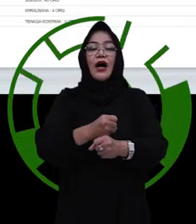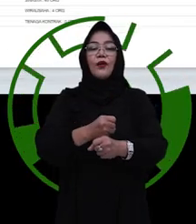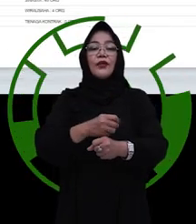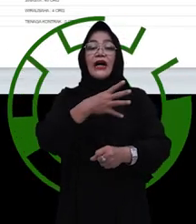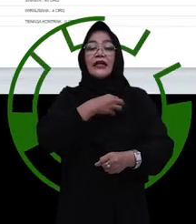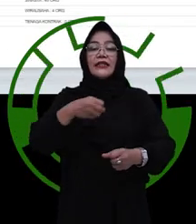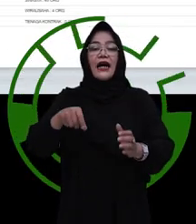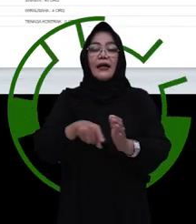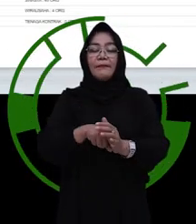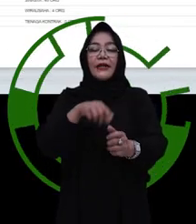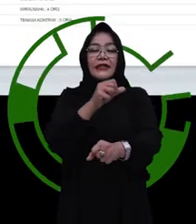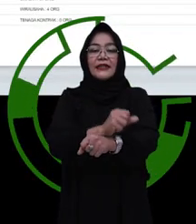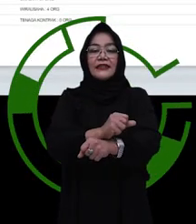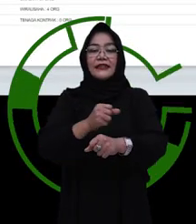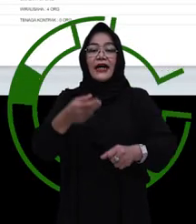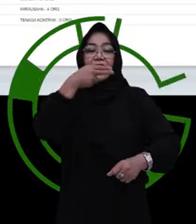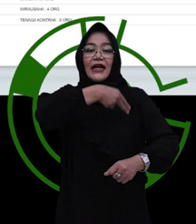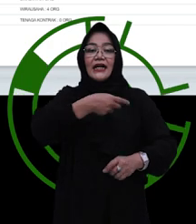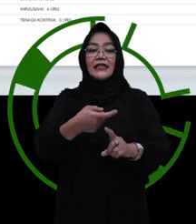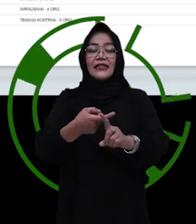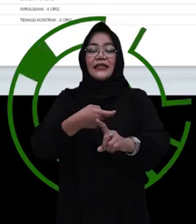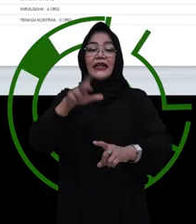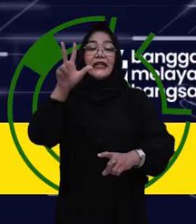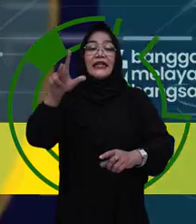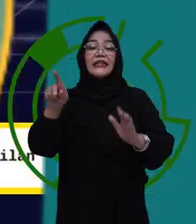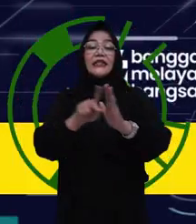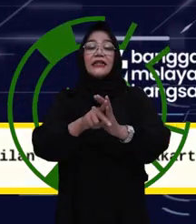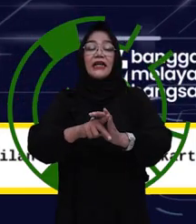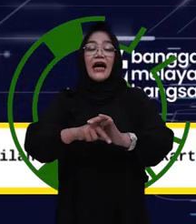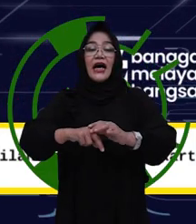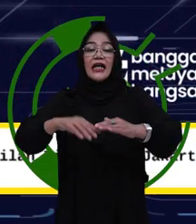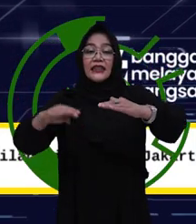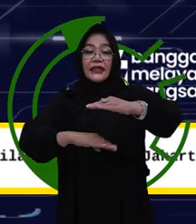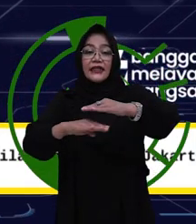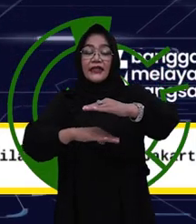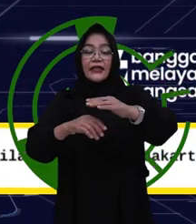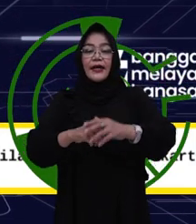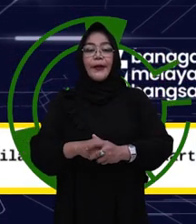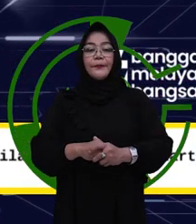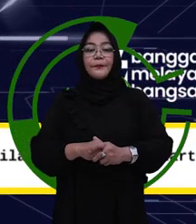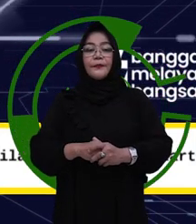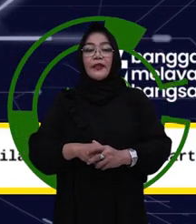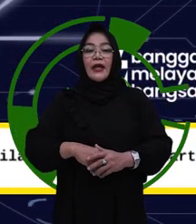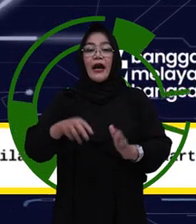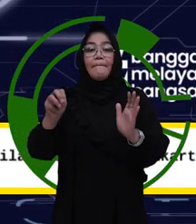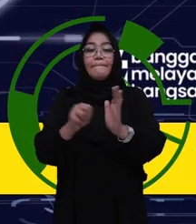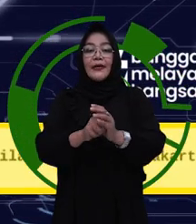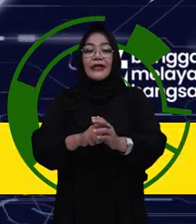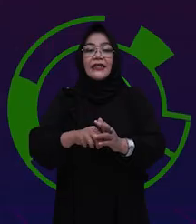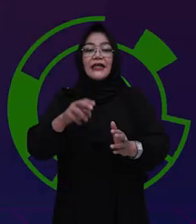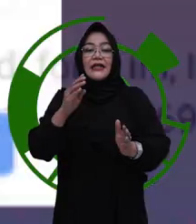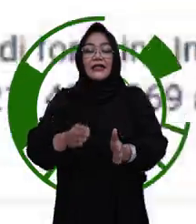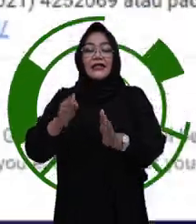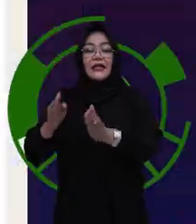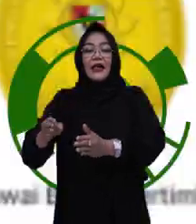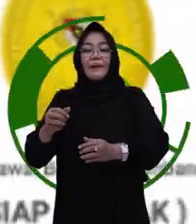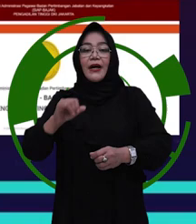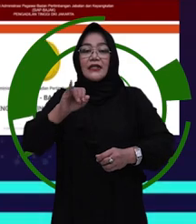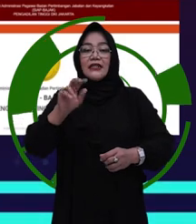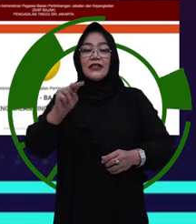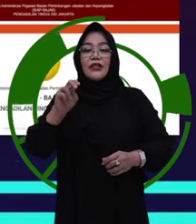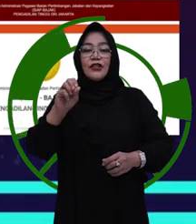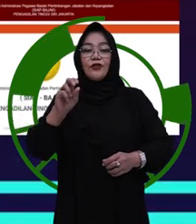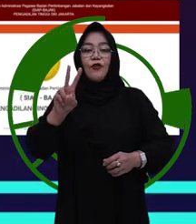dan melaksanakan tindak lanjut hasil dari 3 terendah indeks kepuasan masyarakat. Menerapkan inovasi baru pada